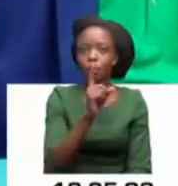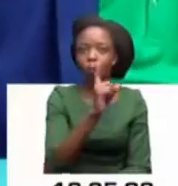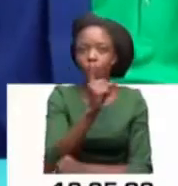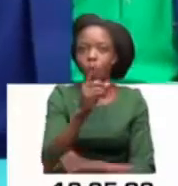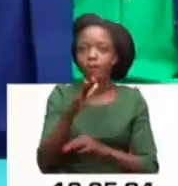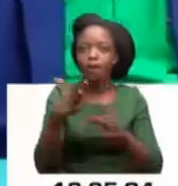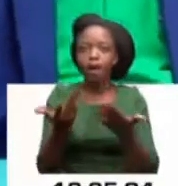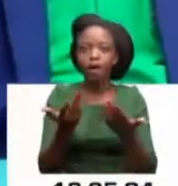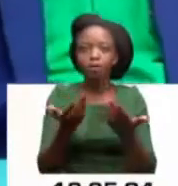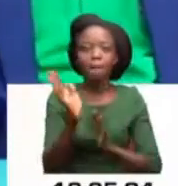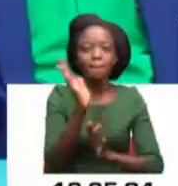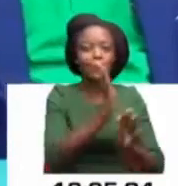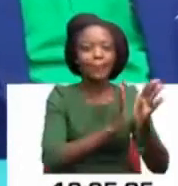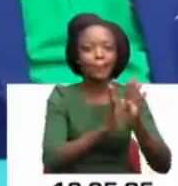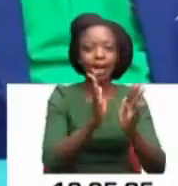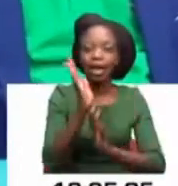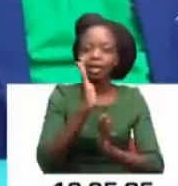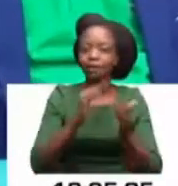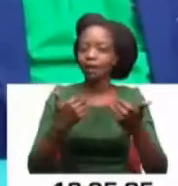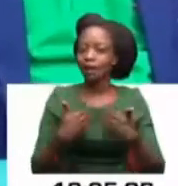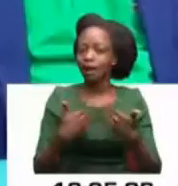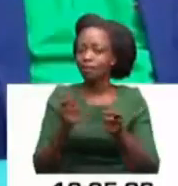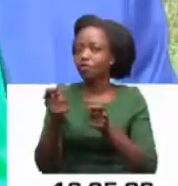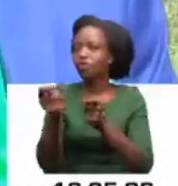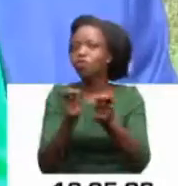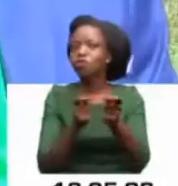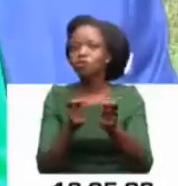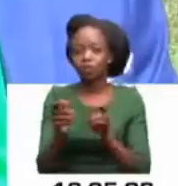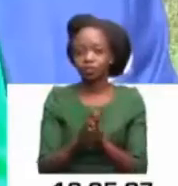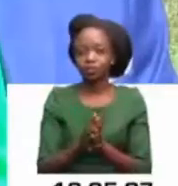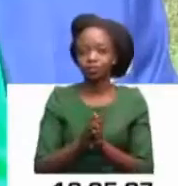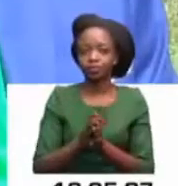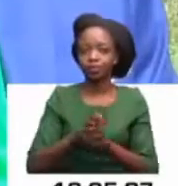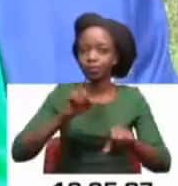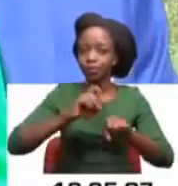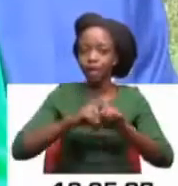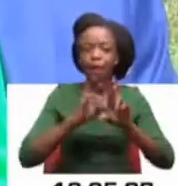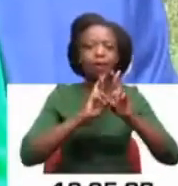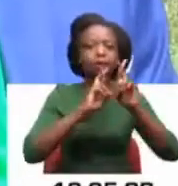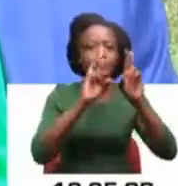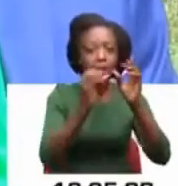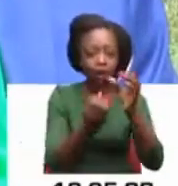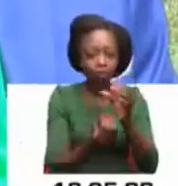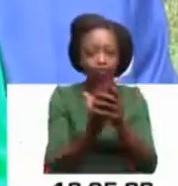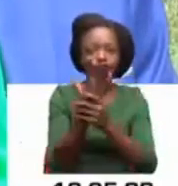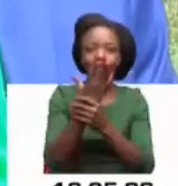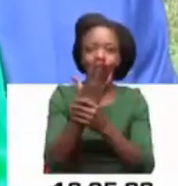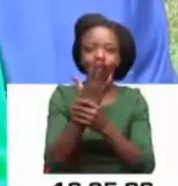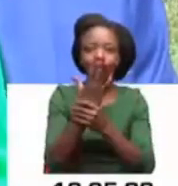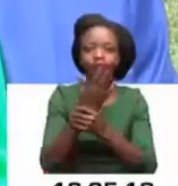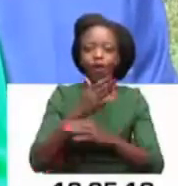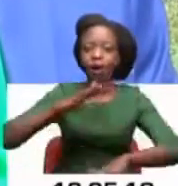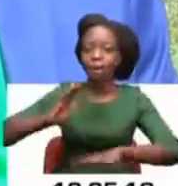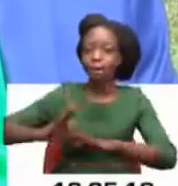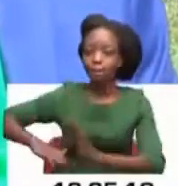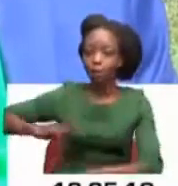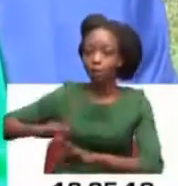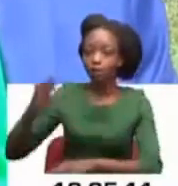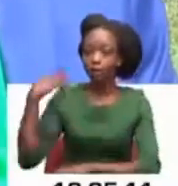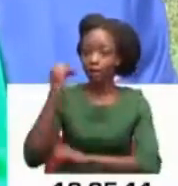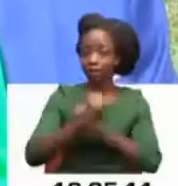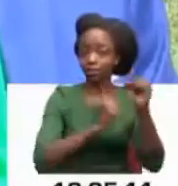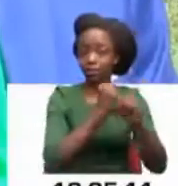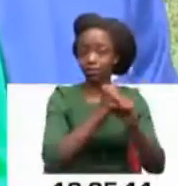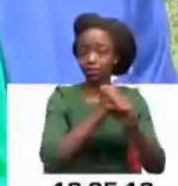Jinsi misafara hiyo inavyopangwa na kuendeshwa. Tangu ripoti itolewe kule Bomas of Kenya mwaka jana,